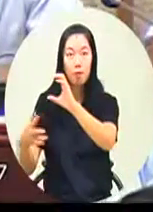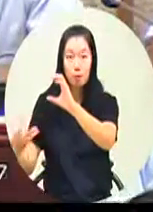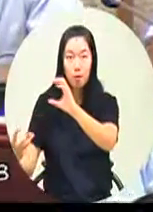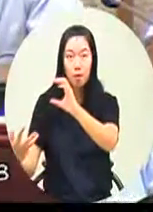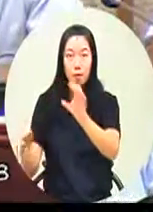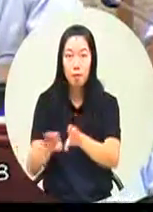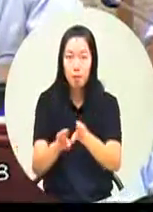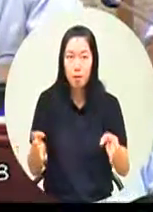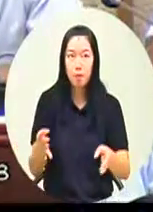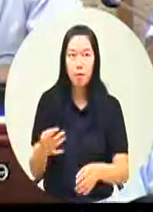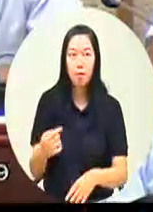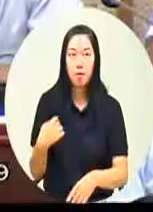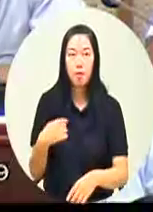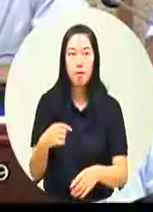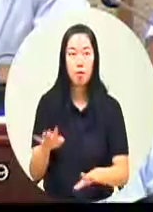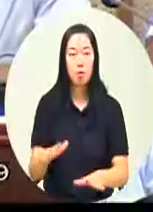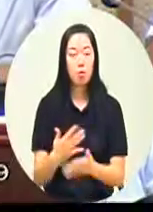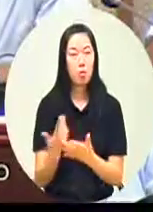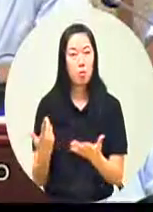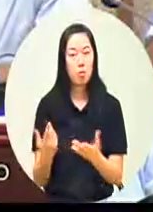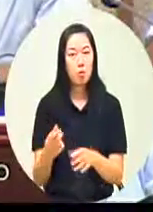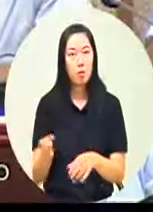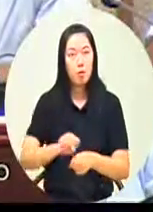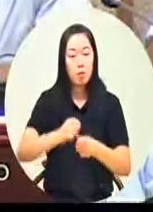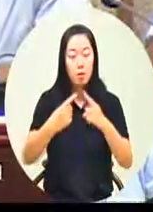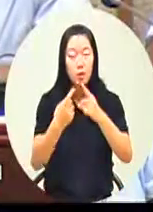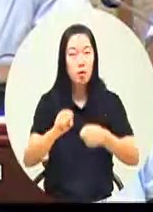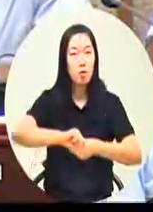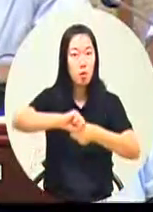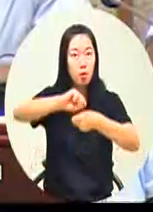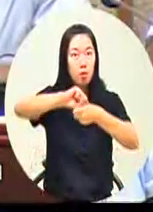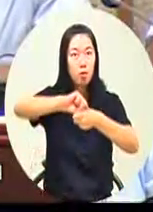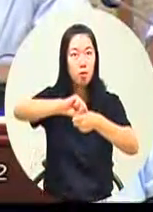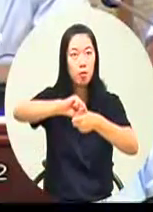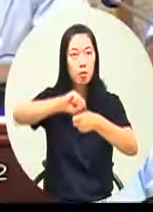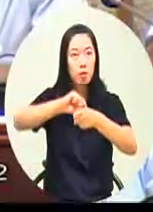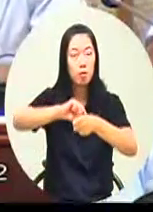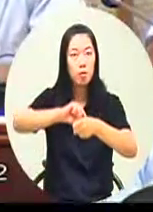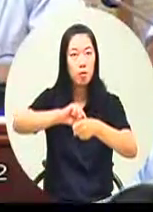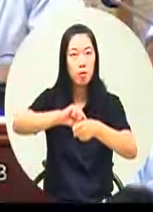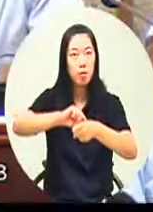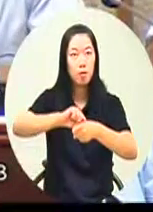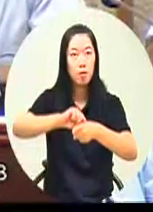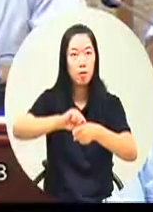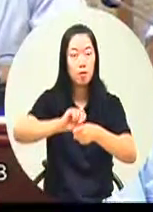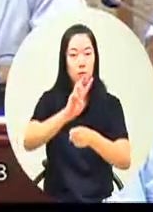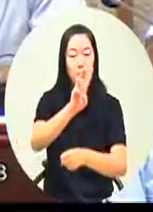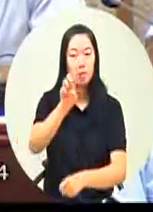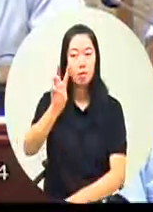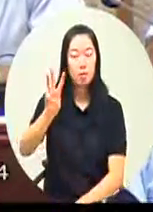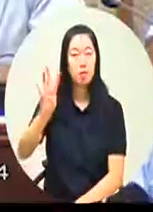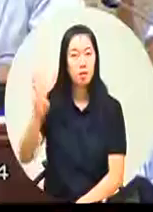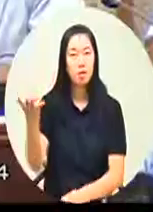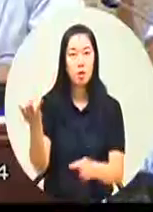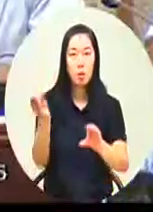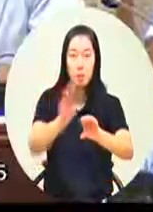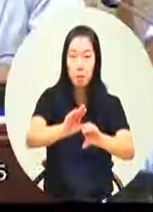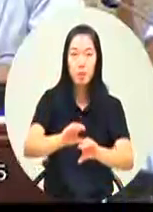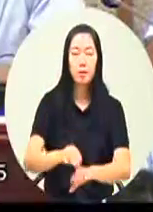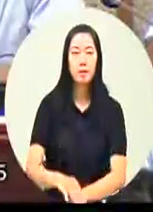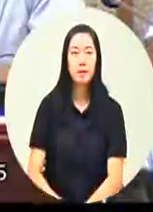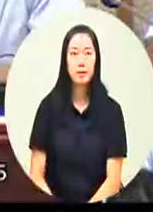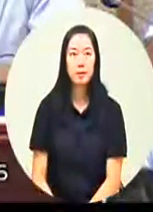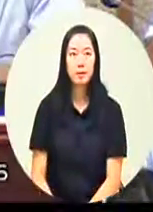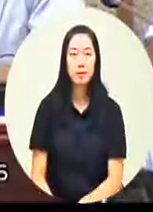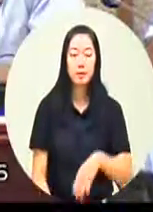部分，我们这一部分的成长，运量的成长部分哈，增加3.34倍啦。啊、因为就是讲，伊